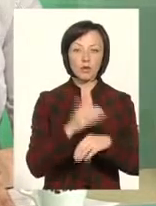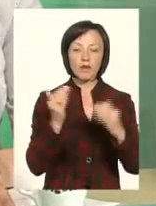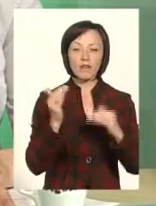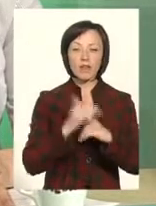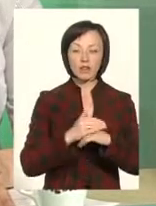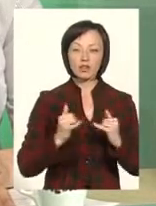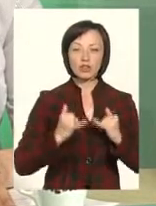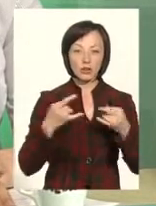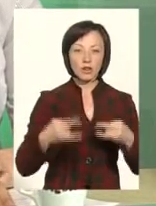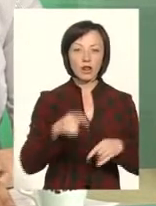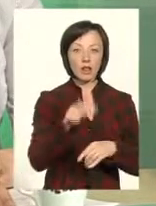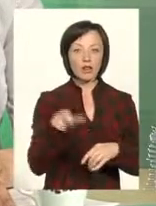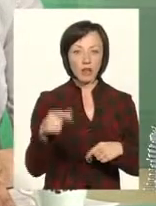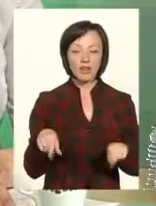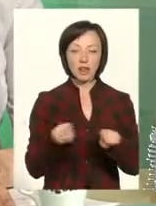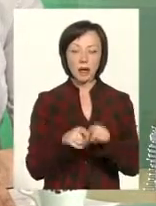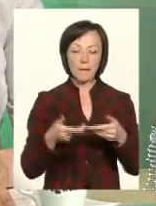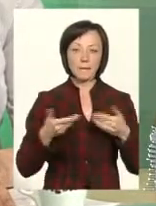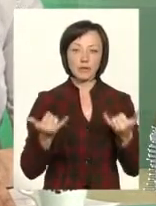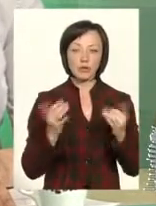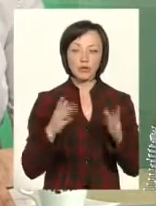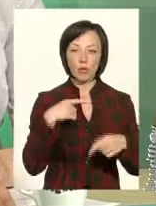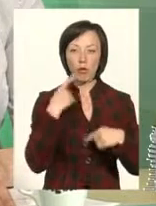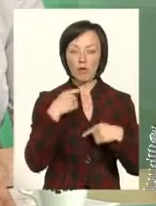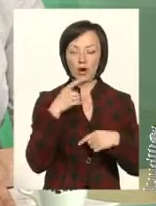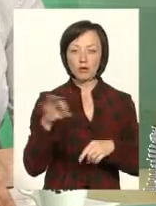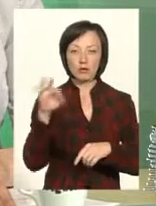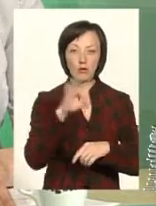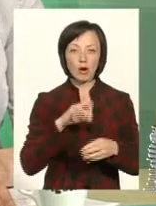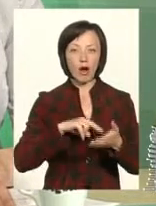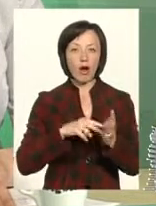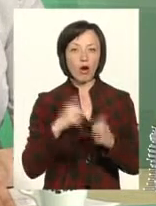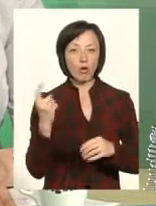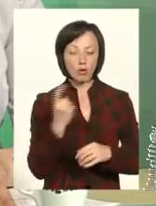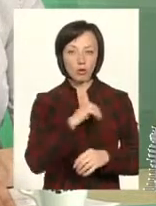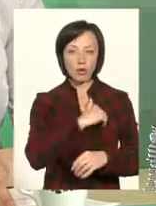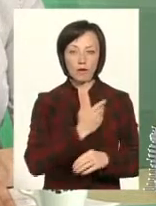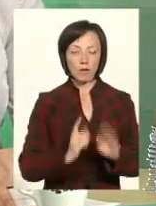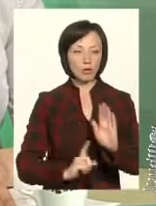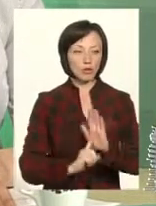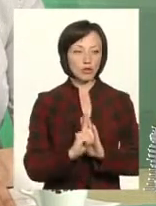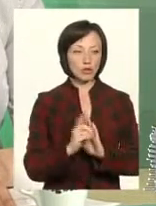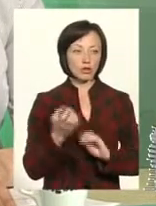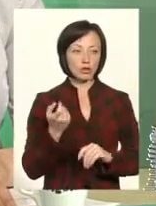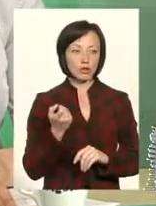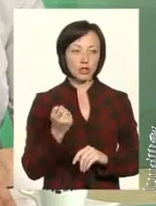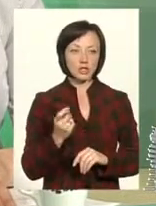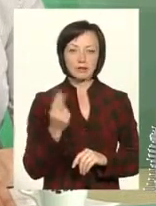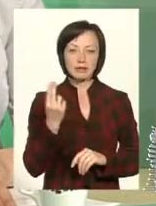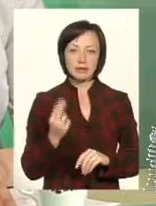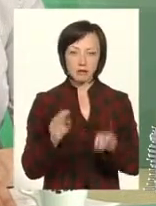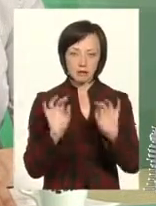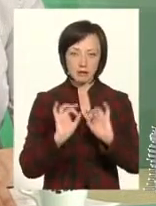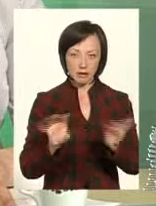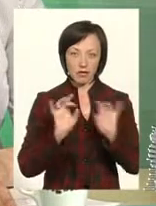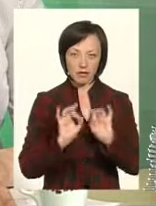шановні телеглядачі. Ну, так як ми сьогодні будемо говорити про економіку, я би хотів би почати трошки з цифр.